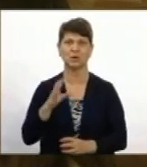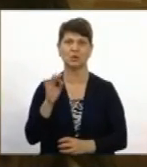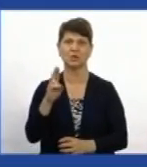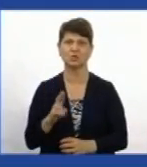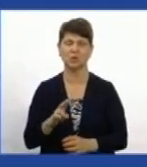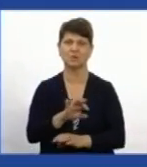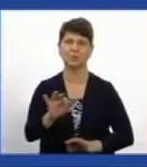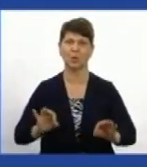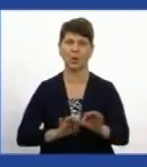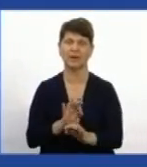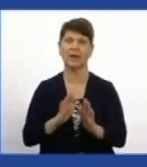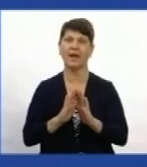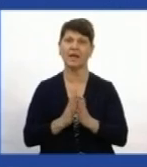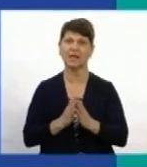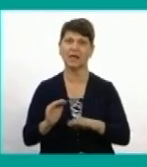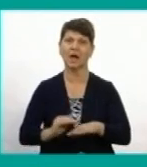добра».